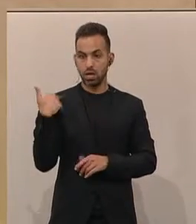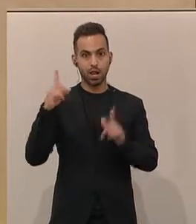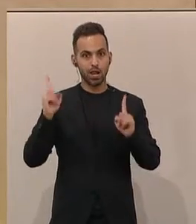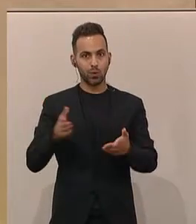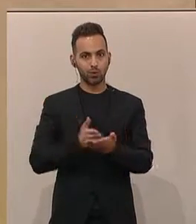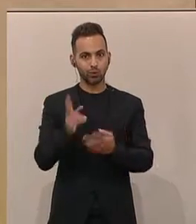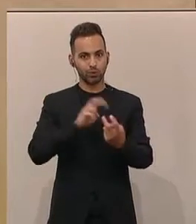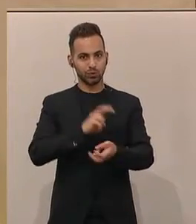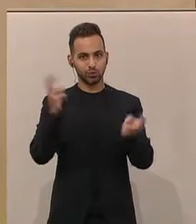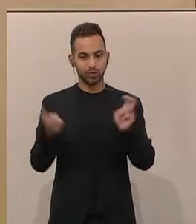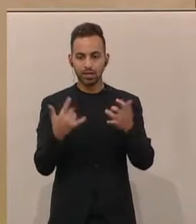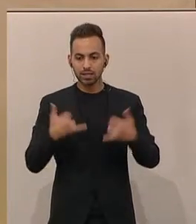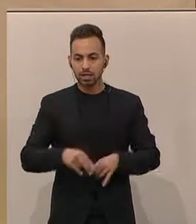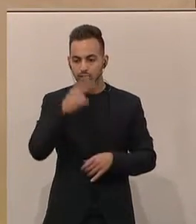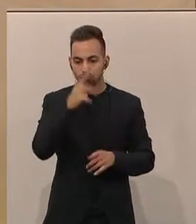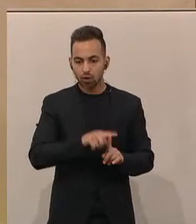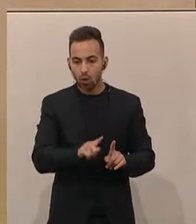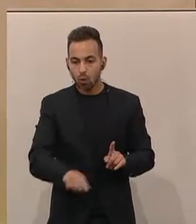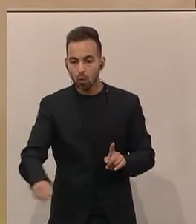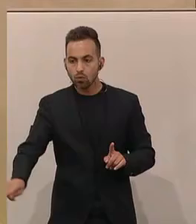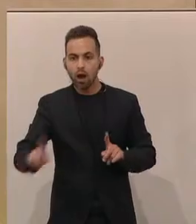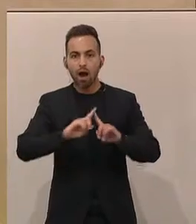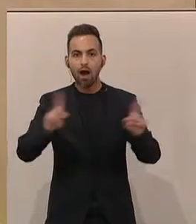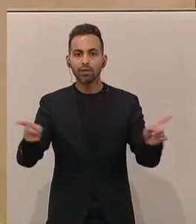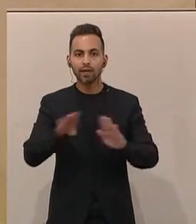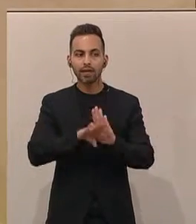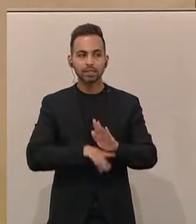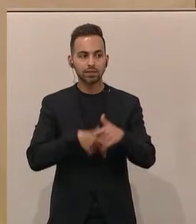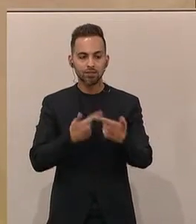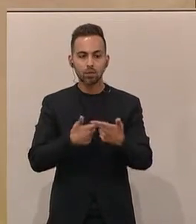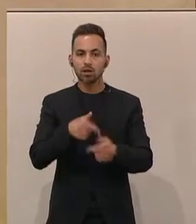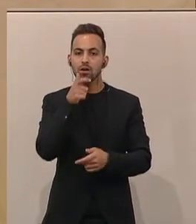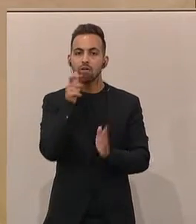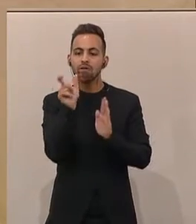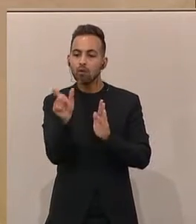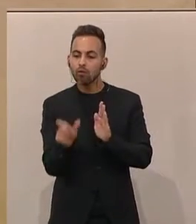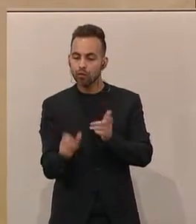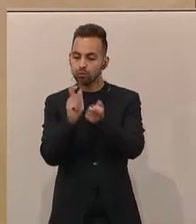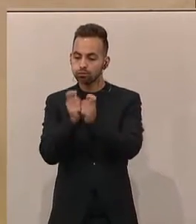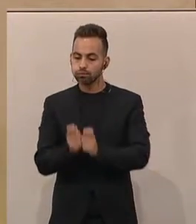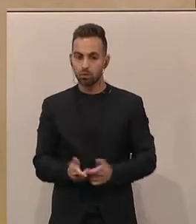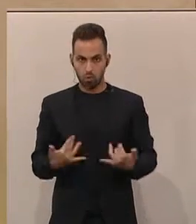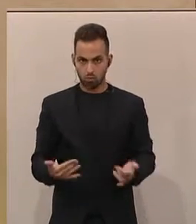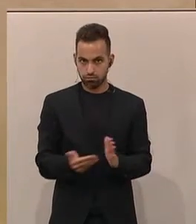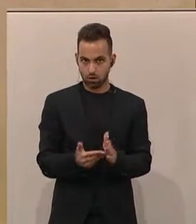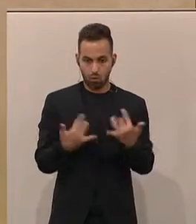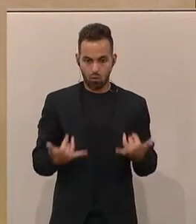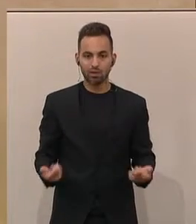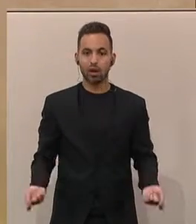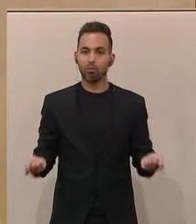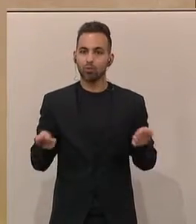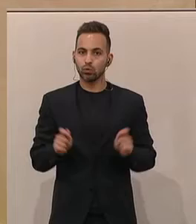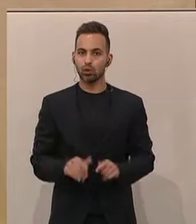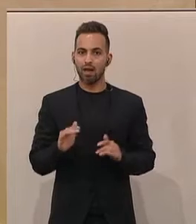Und wir nehmen jetzt in anderen Gesetzesmaterien vor allem terminologische Änderungen vor, die notwendig sind. Und heute eben mit diesem Beschluss eben